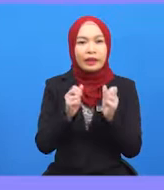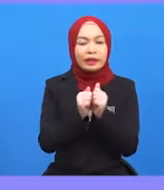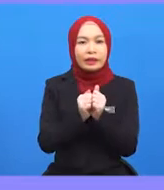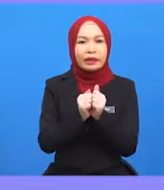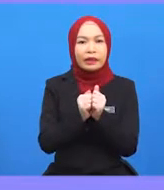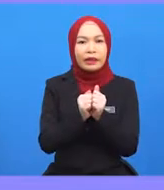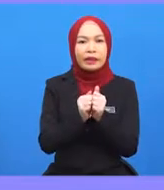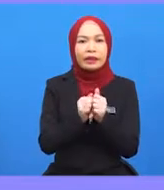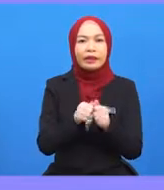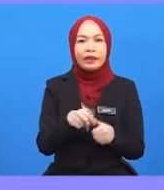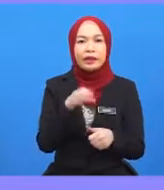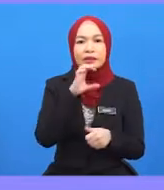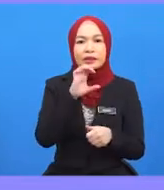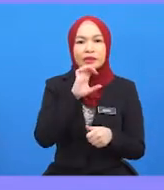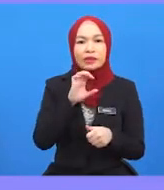natrium hidroksida.